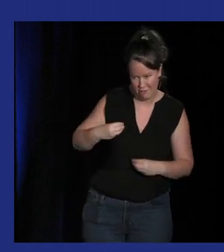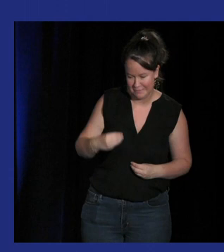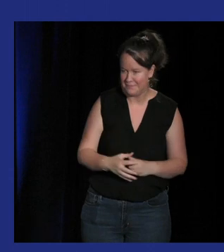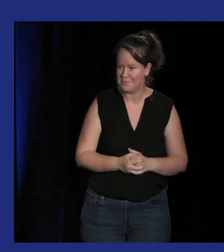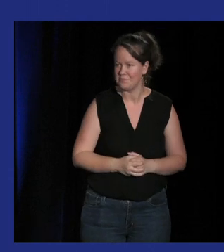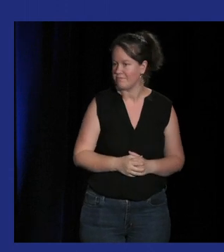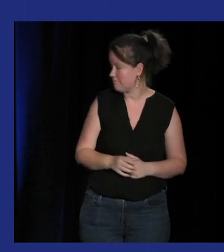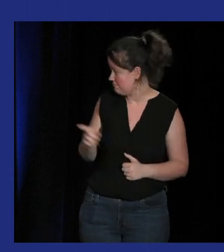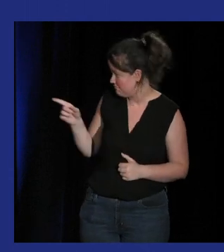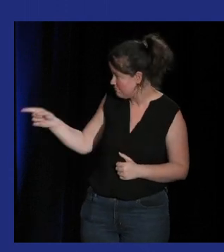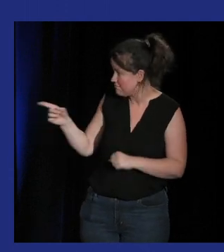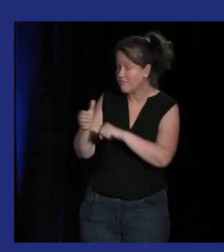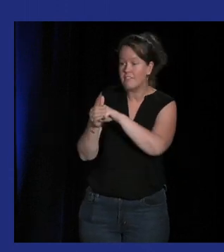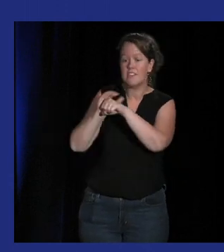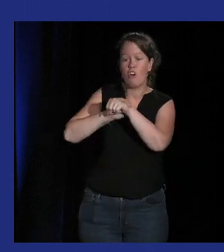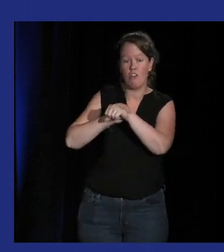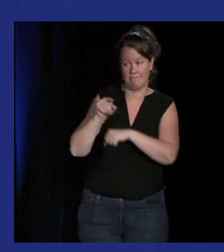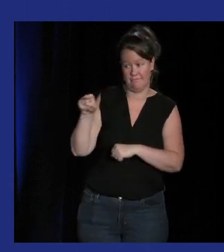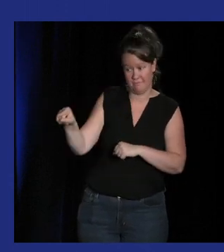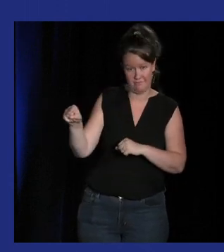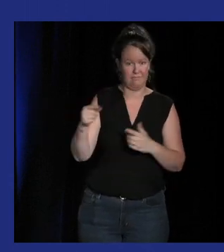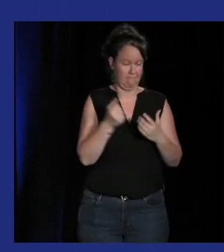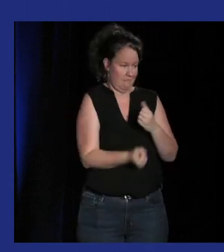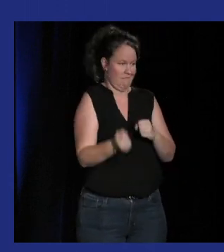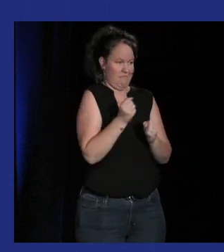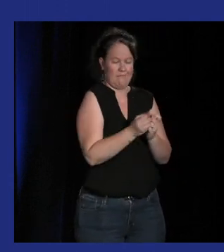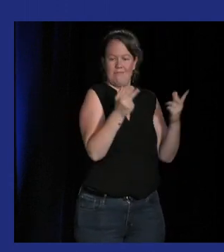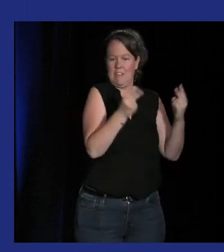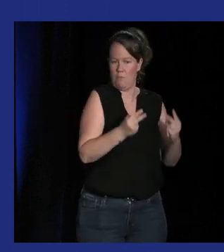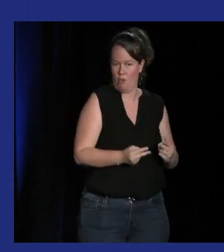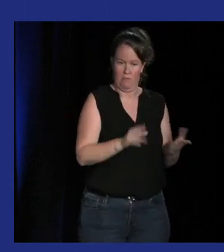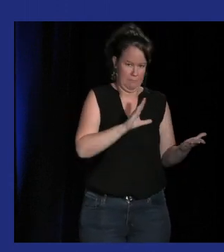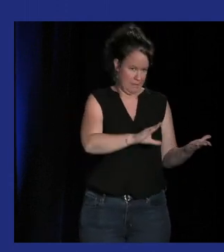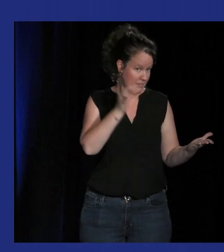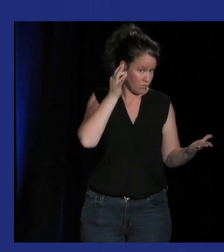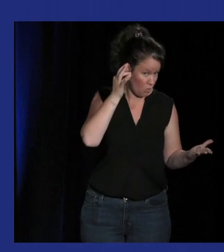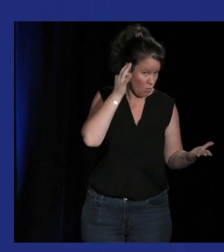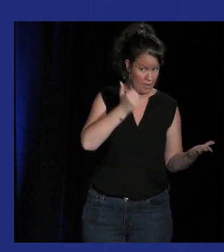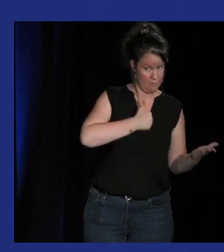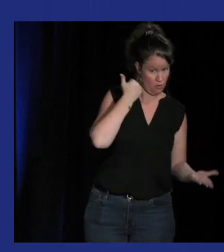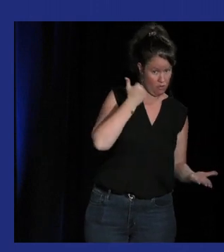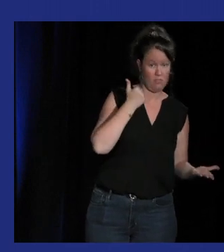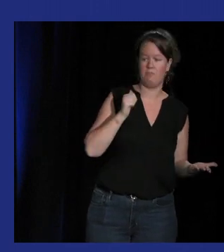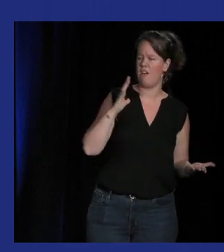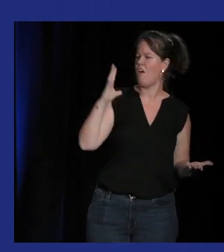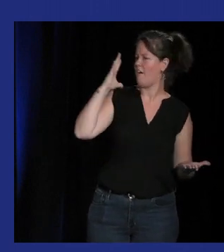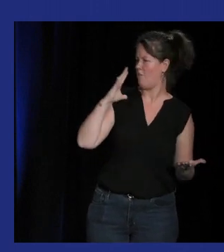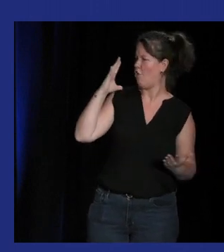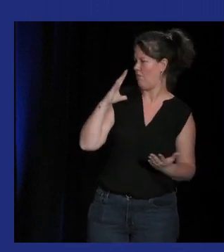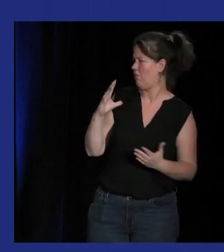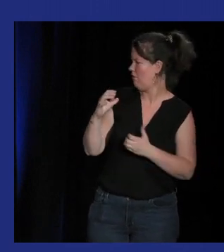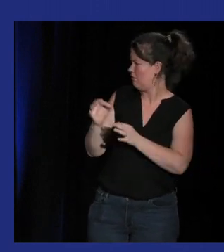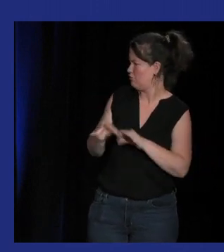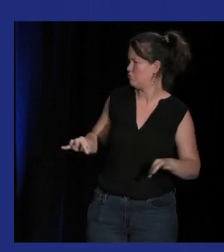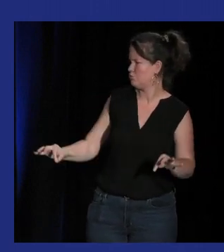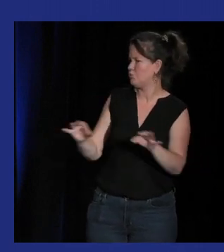le dire Émilie donc Vincent tu es programmeur audio en indépendant mais tu as travaillé avant ça en interne chez plusieurs grands studios triple A mais tu